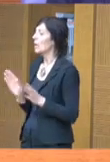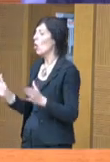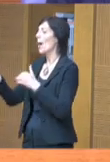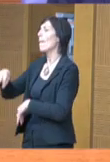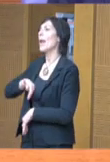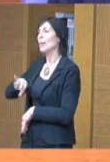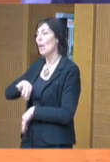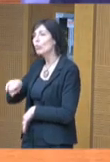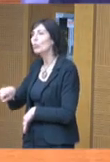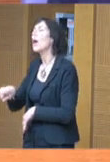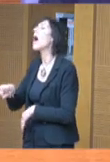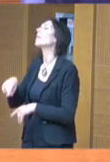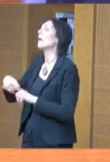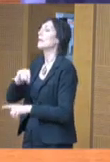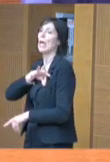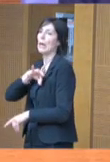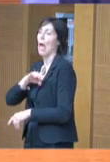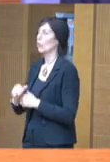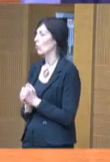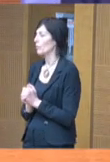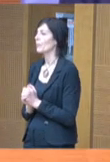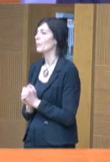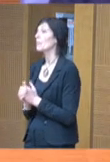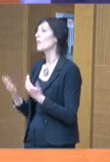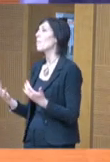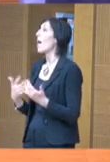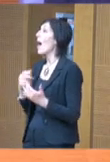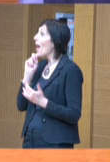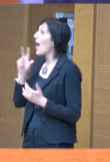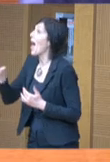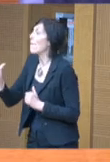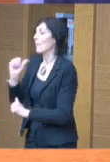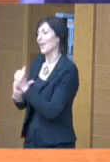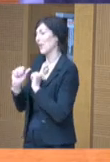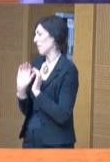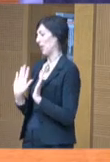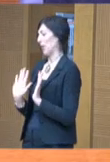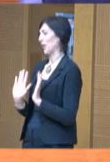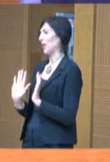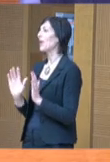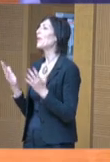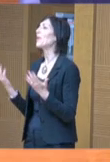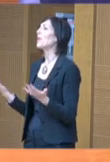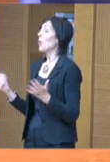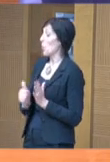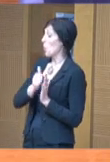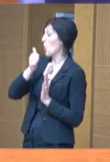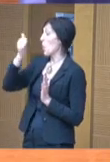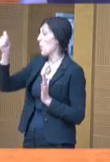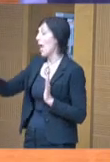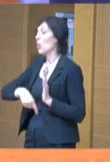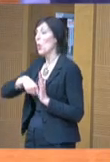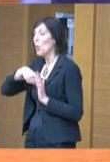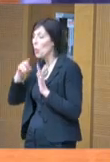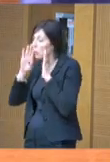Deputati e del Senato. Ma non voglio svelarvi tutto, piano piano insomma sarà un anno lungo e intenso,